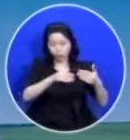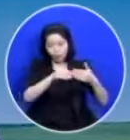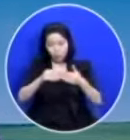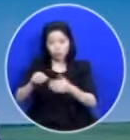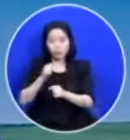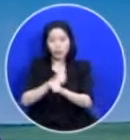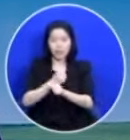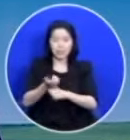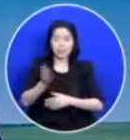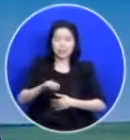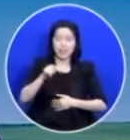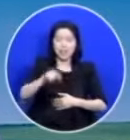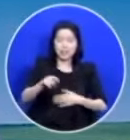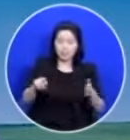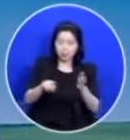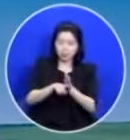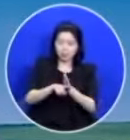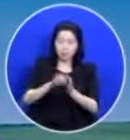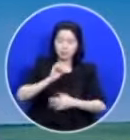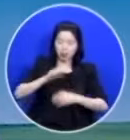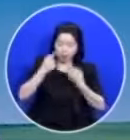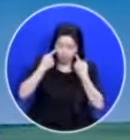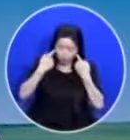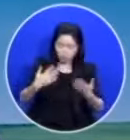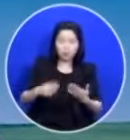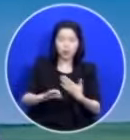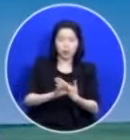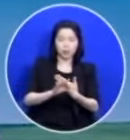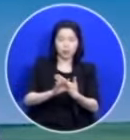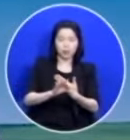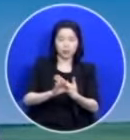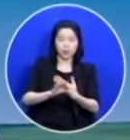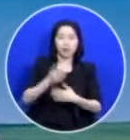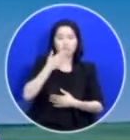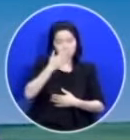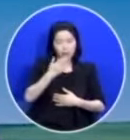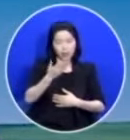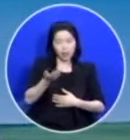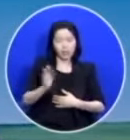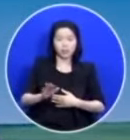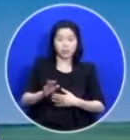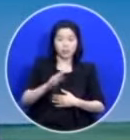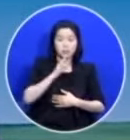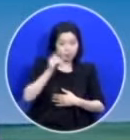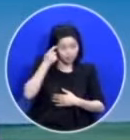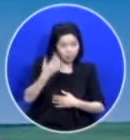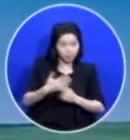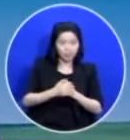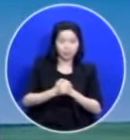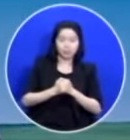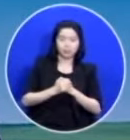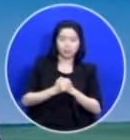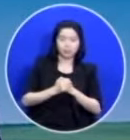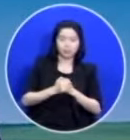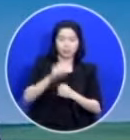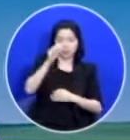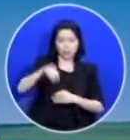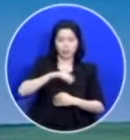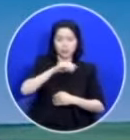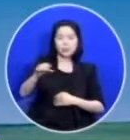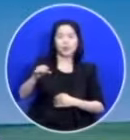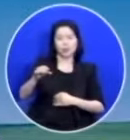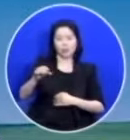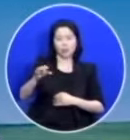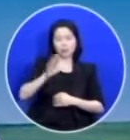인도하시는이 믿음만 분명하면 되는데 그죠 십자가였다